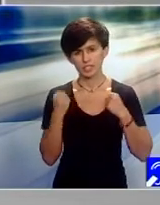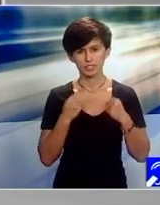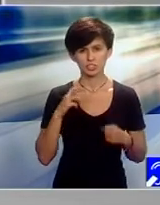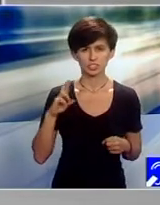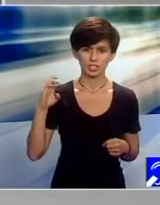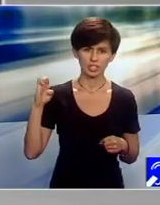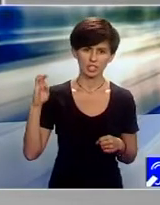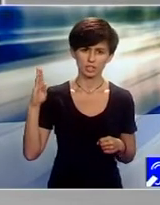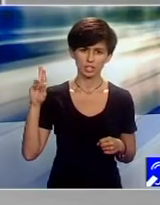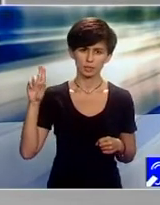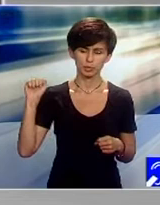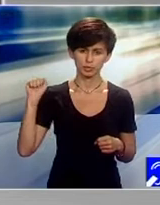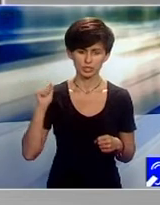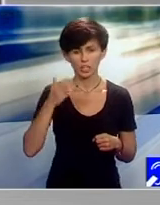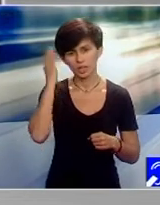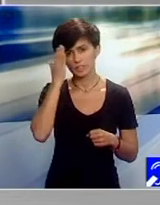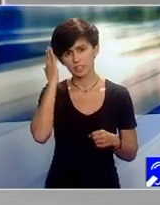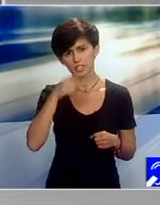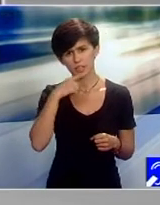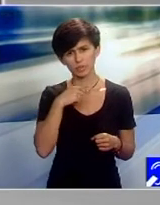străine, extrem de important.